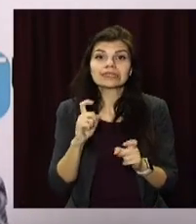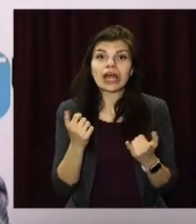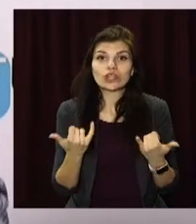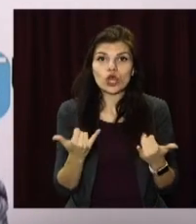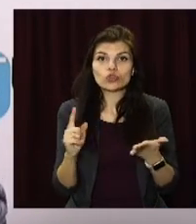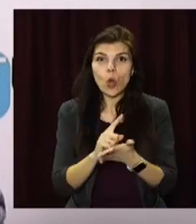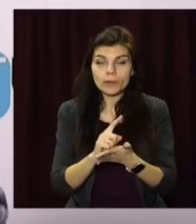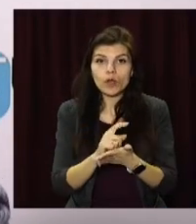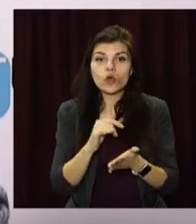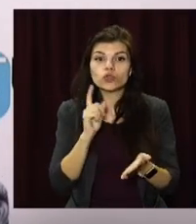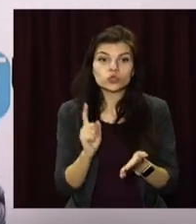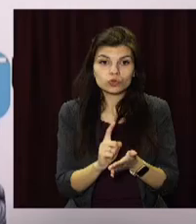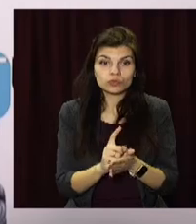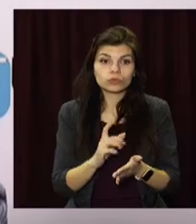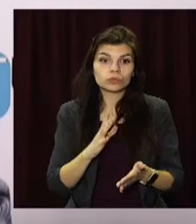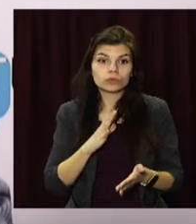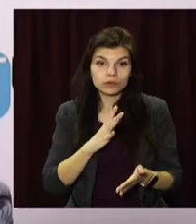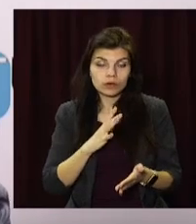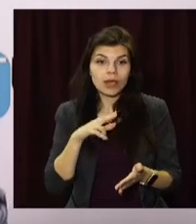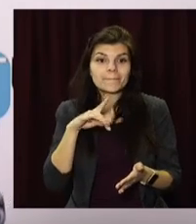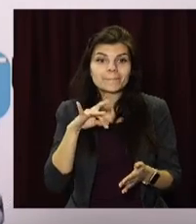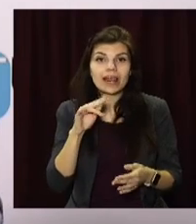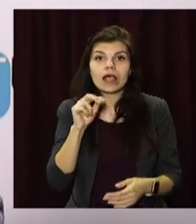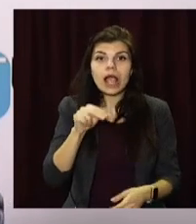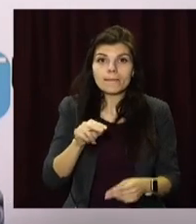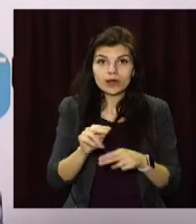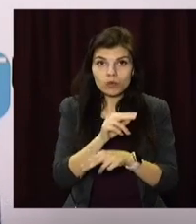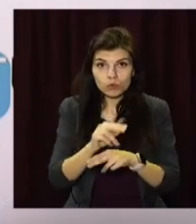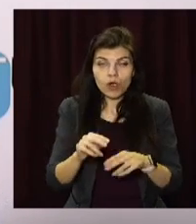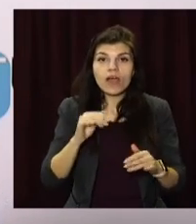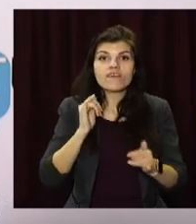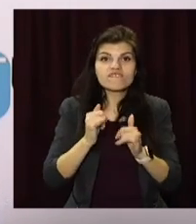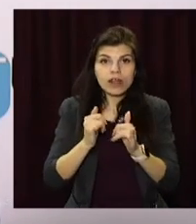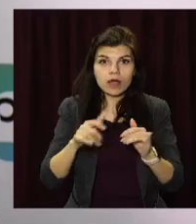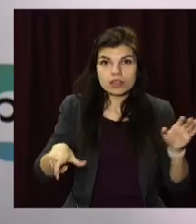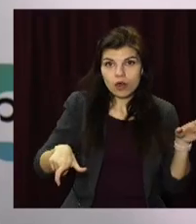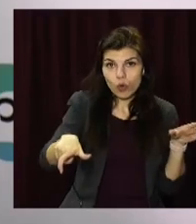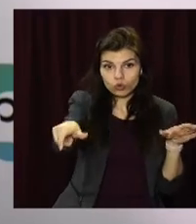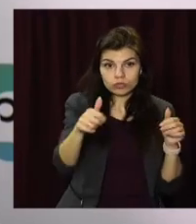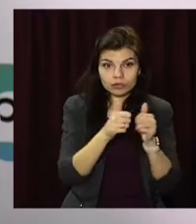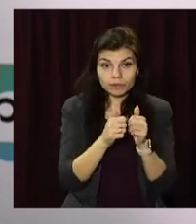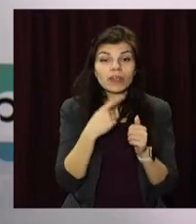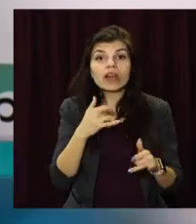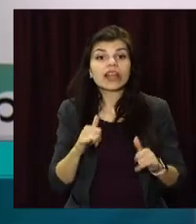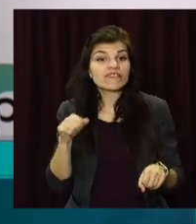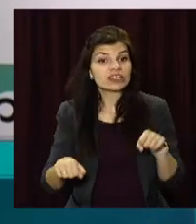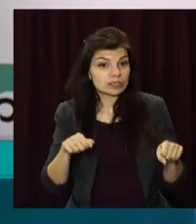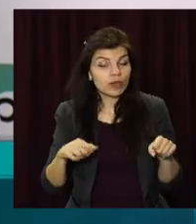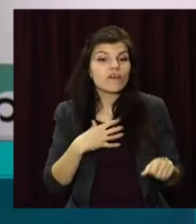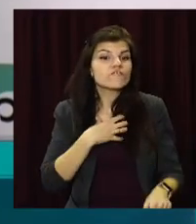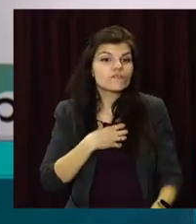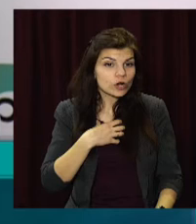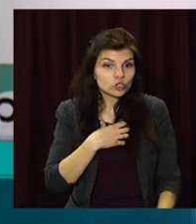нинішніми нормами зараз мають при капітальних ремонтах робитися велоінфраструктура. Для велосипедиста важно